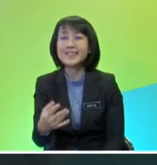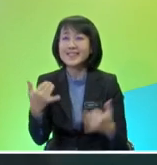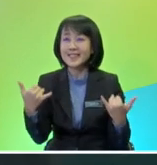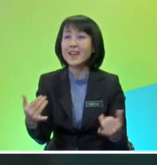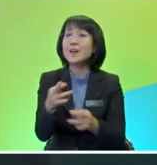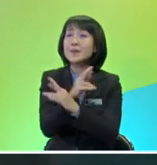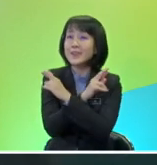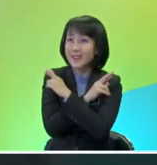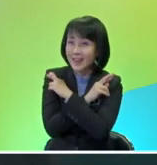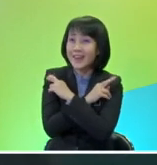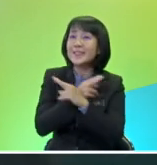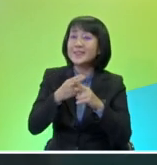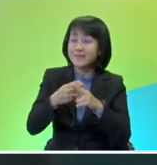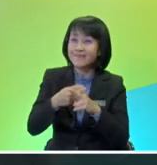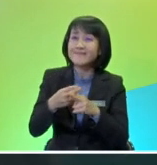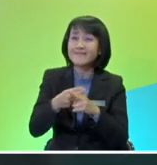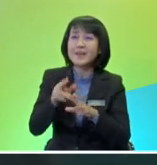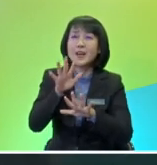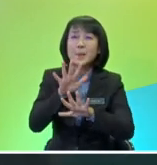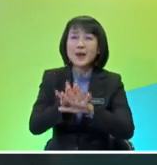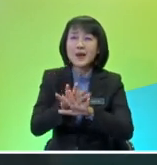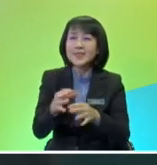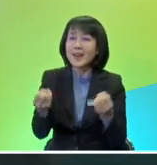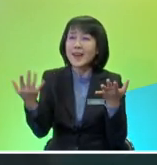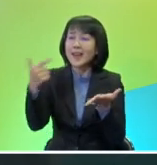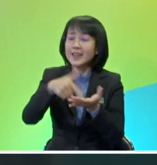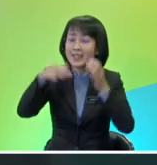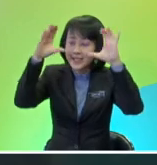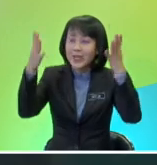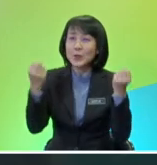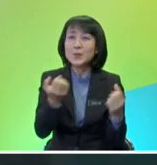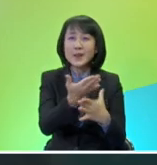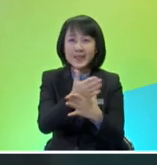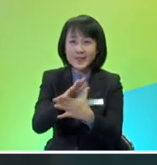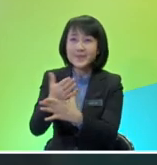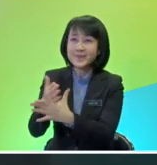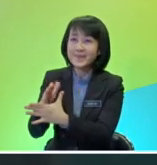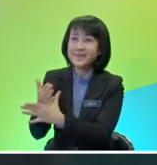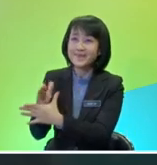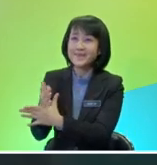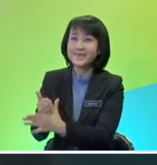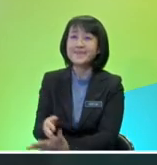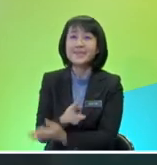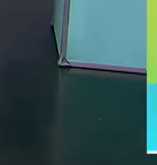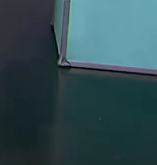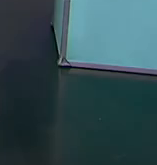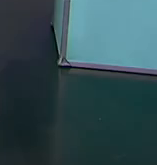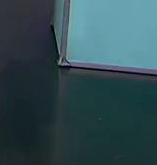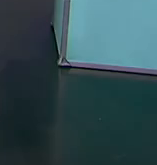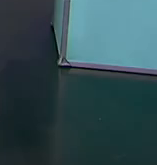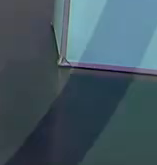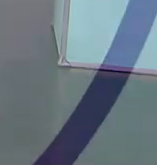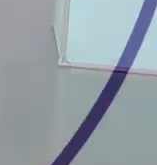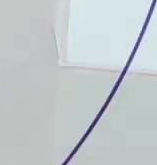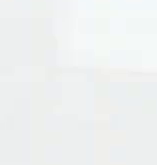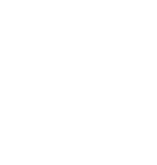dulu. Banyak lagi yang cikgu nak kongsikan kepada anda semua. Semuanya selepas ini dalam tahap 2. Cikgu, basah sepi